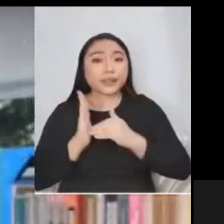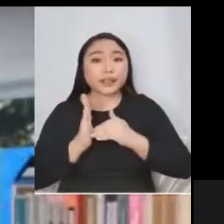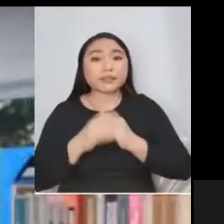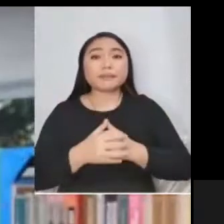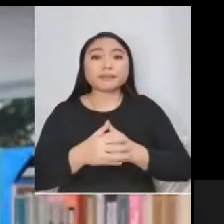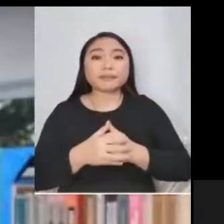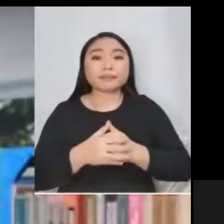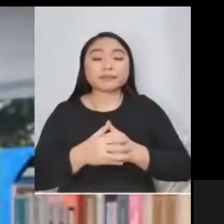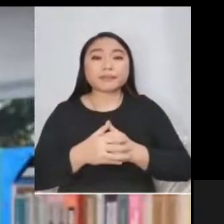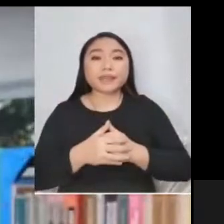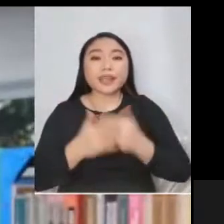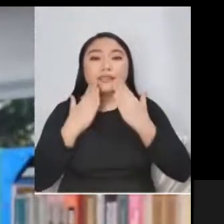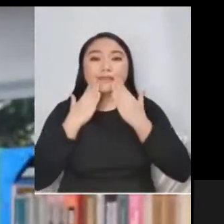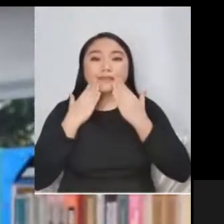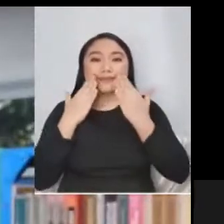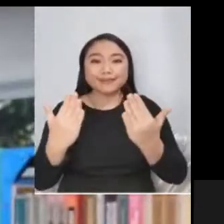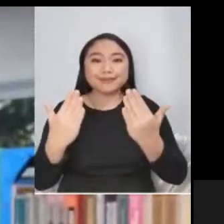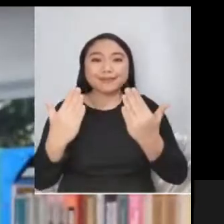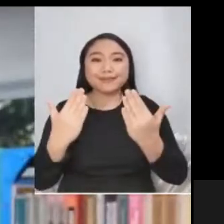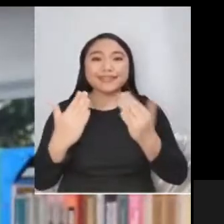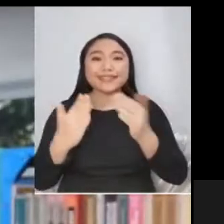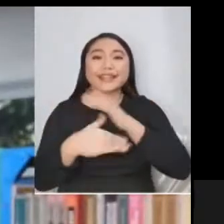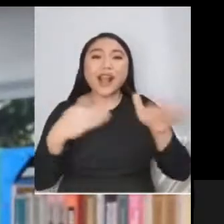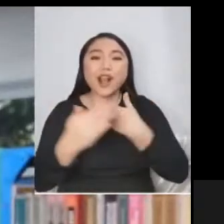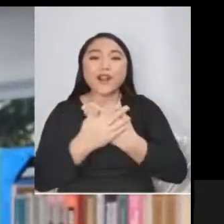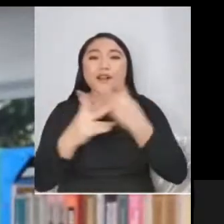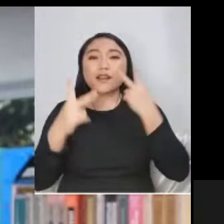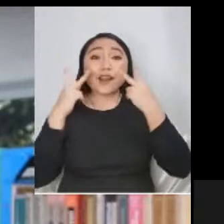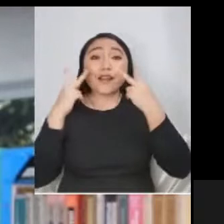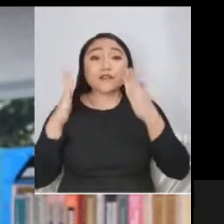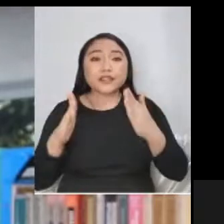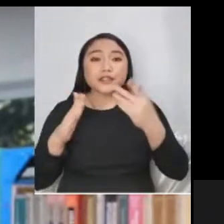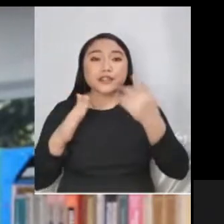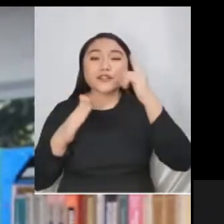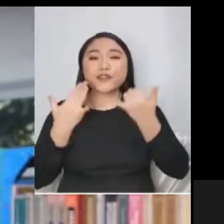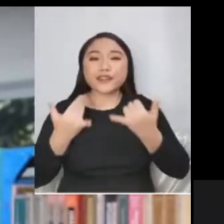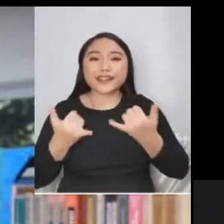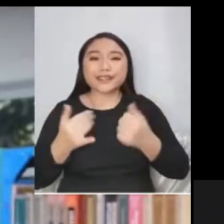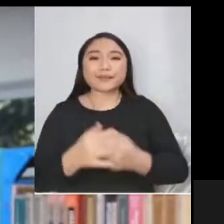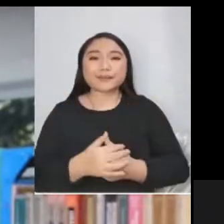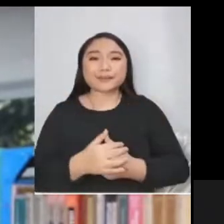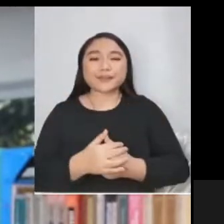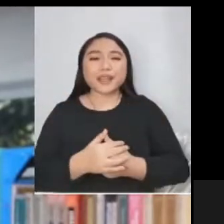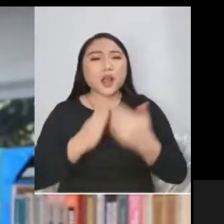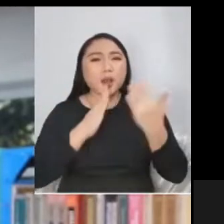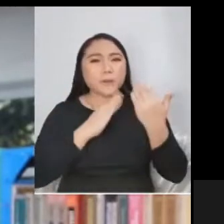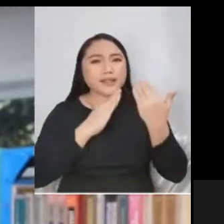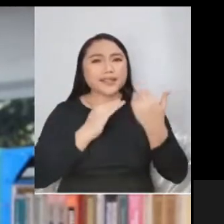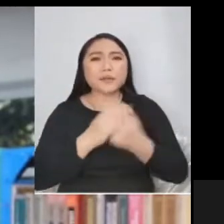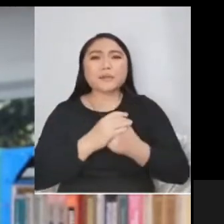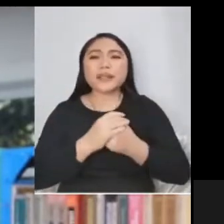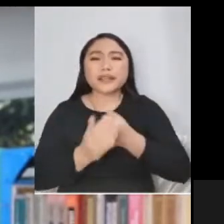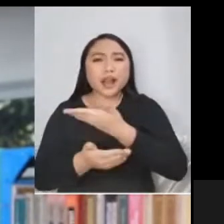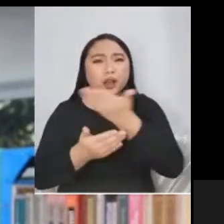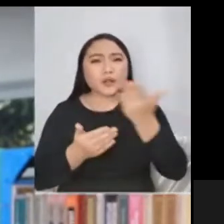Muli, ang aking pasasalamat sa ating mga panauhin sa araw na ito. Maasa kami